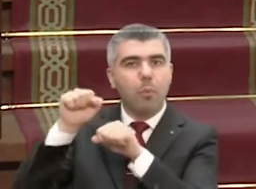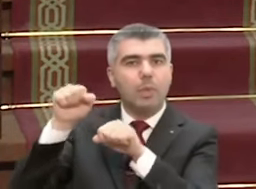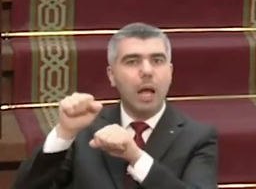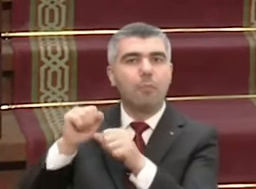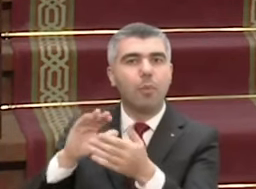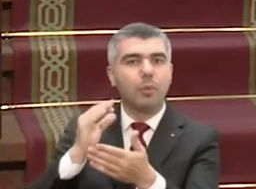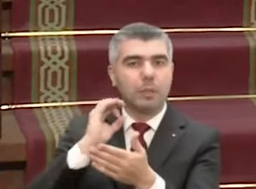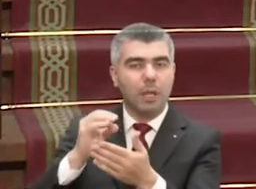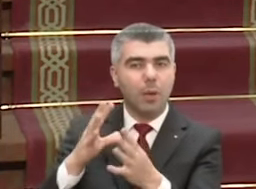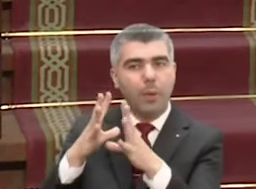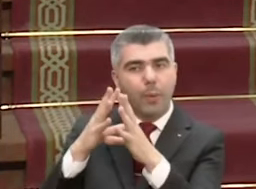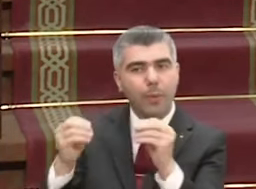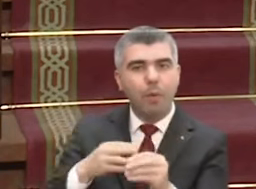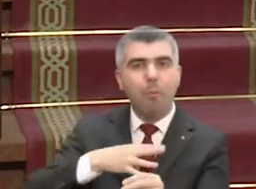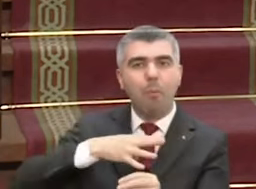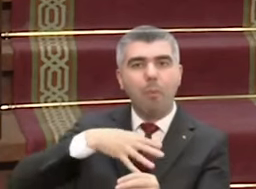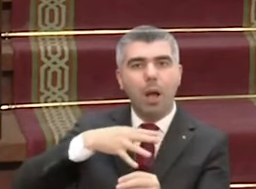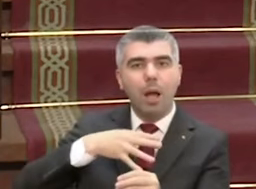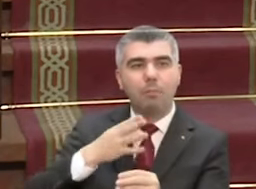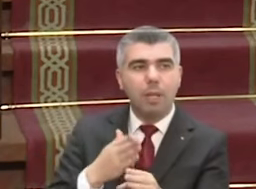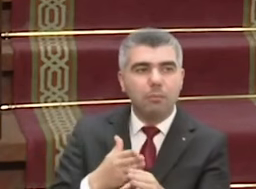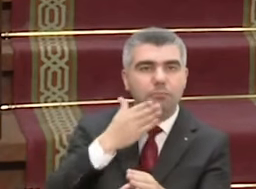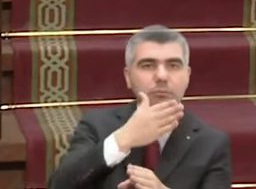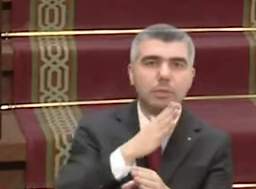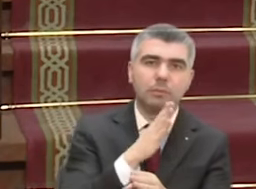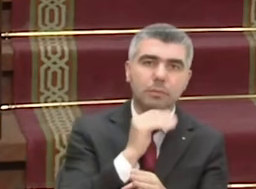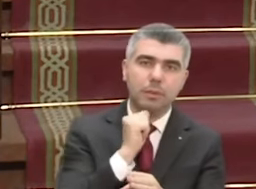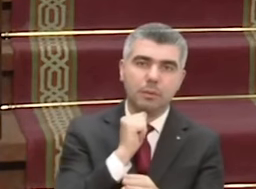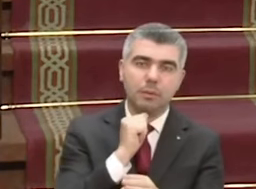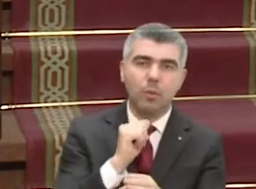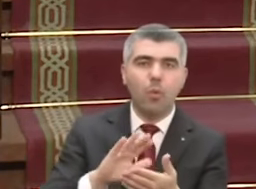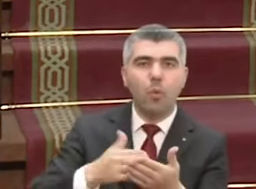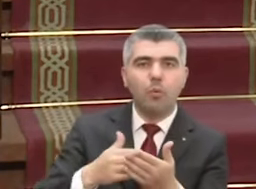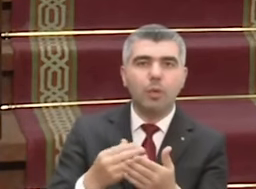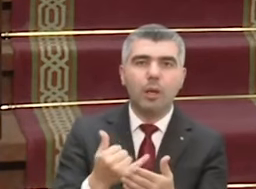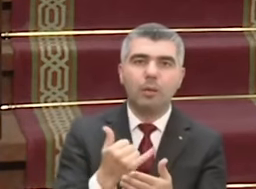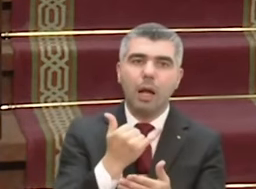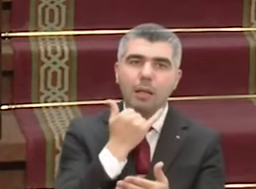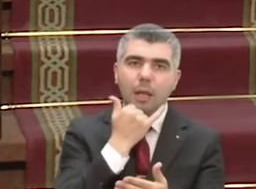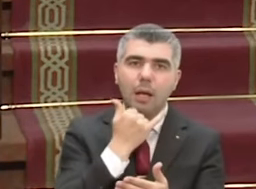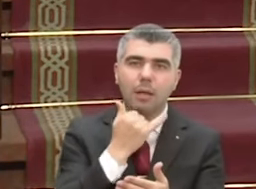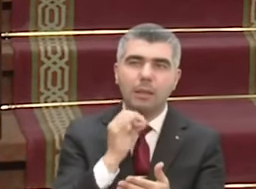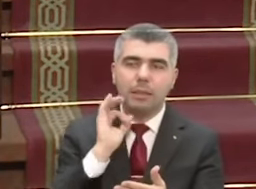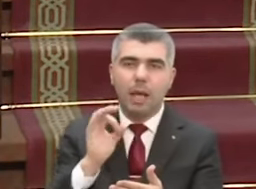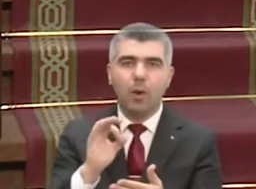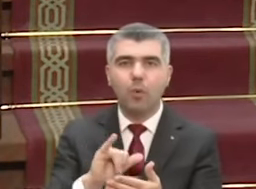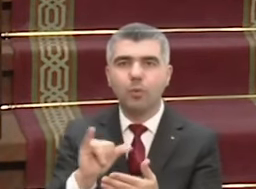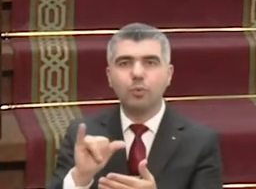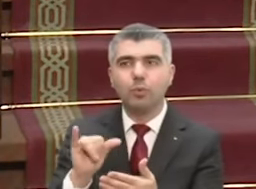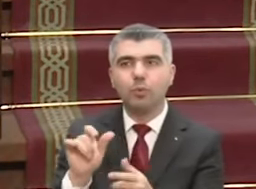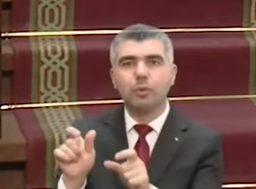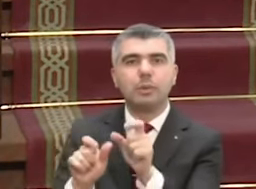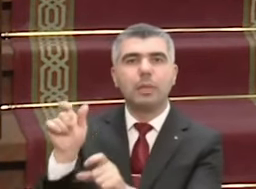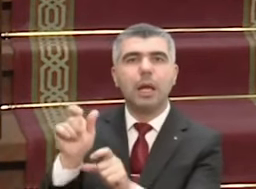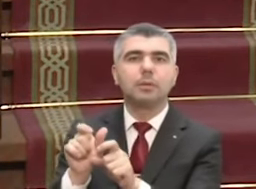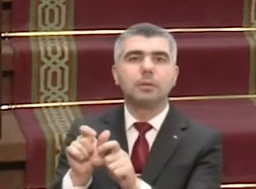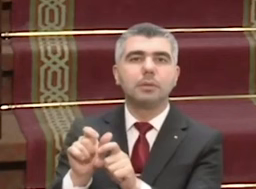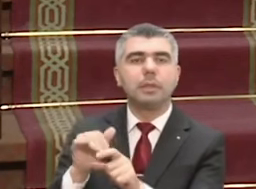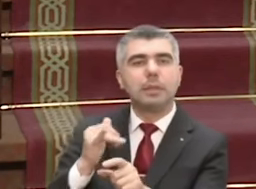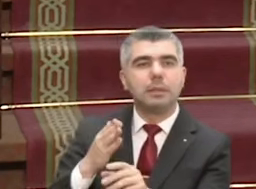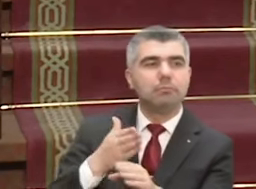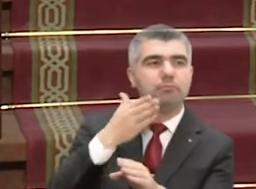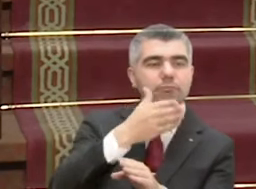وغيابه هيئه الدفاع والثمن للاسف كيؤدي دائما المواطن بسيط للي سلبتوه حق من حقوق الدستوريه